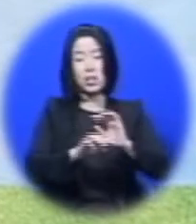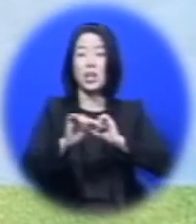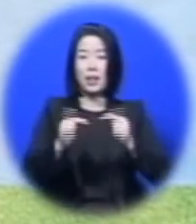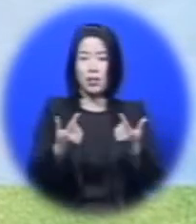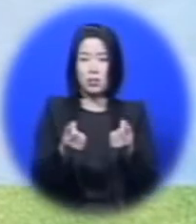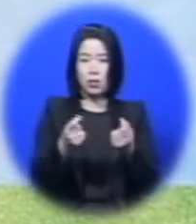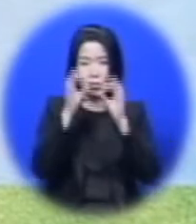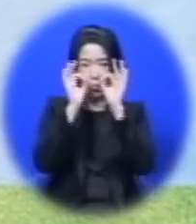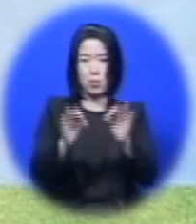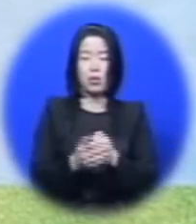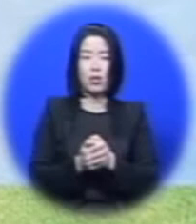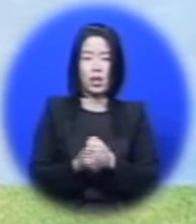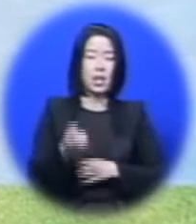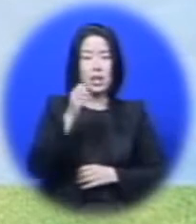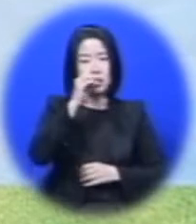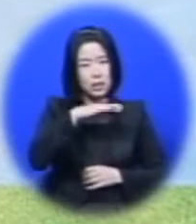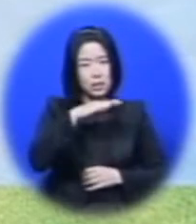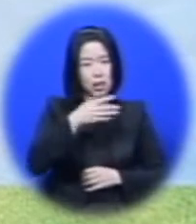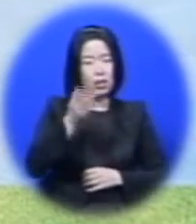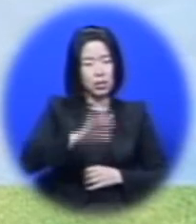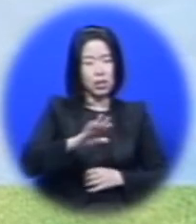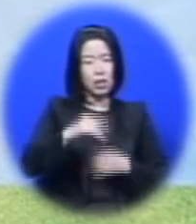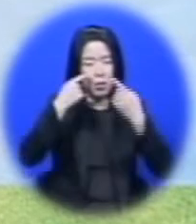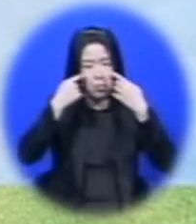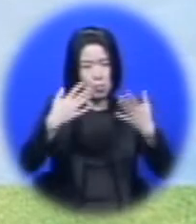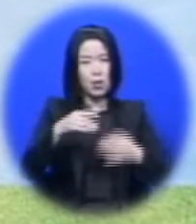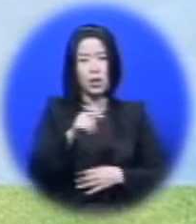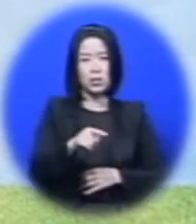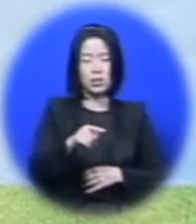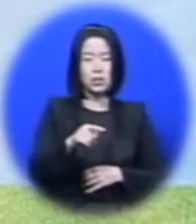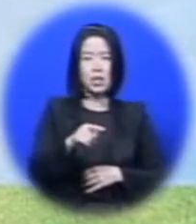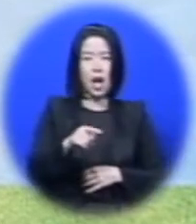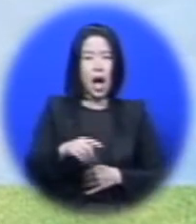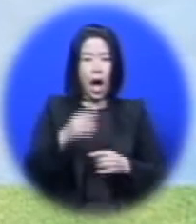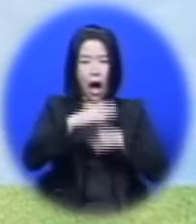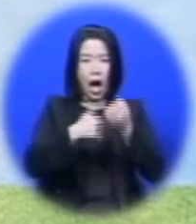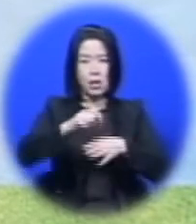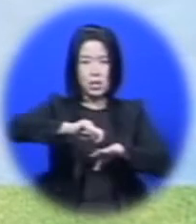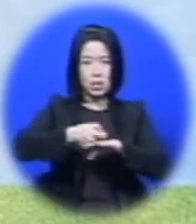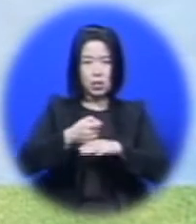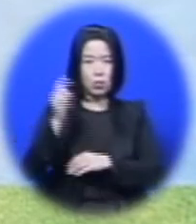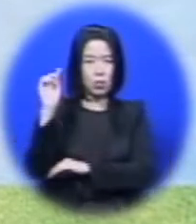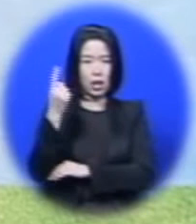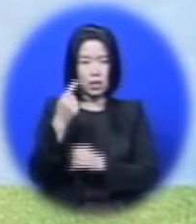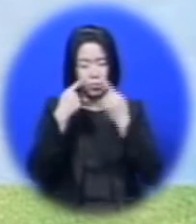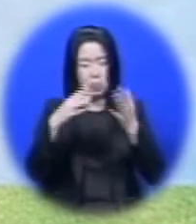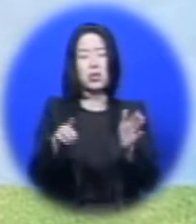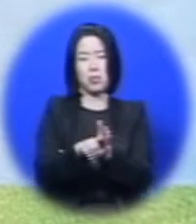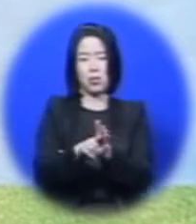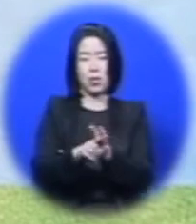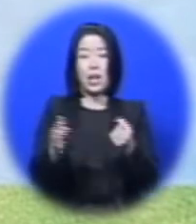보입니다. 그냥 분명한 것은 하나님의 징계라고 분명히 다윗이 믿어진 거예요. 그렇기